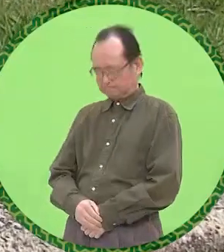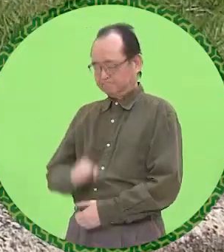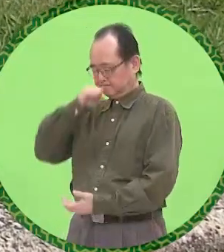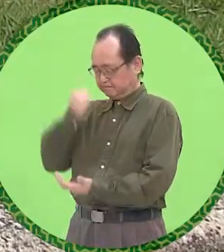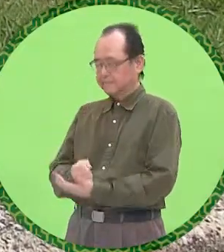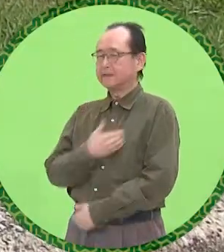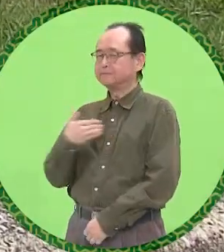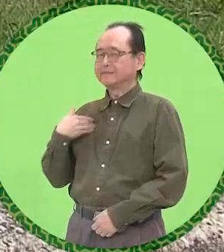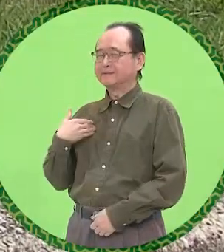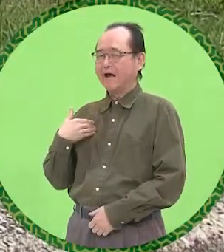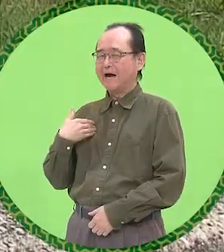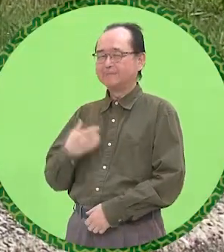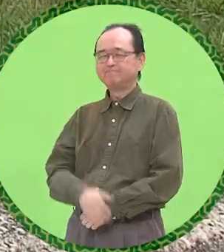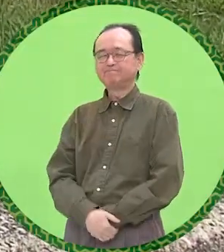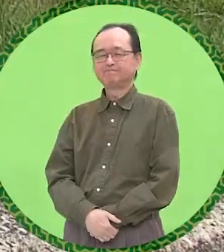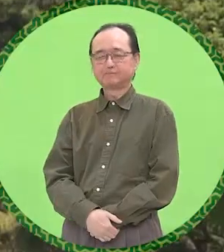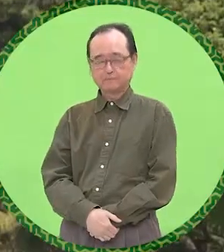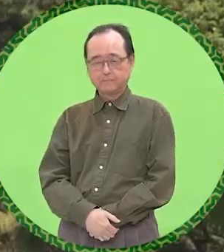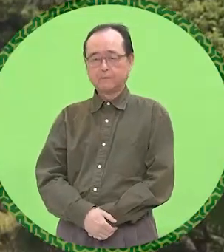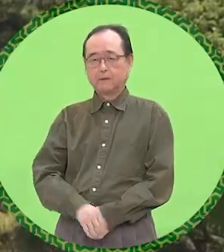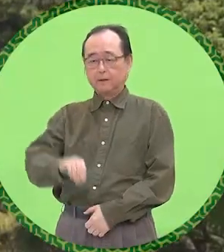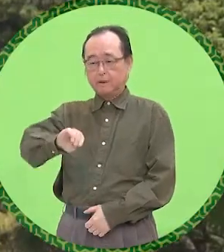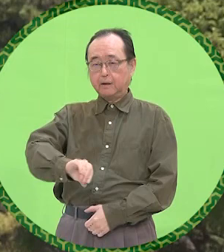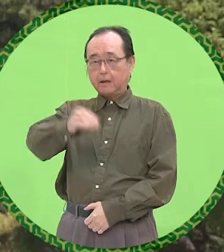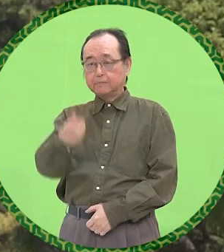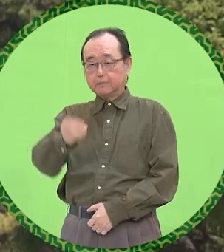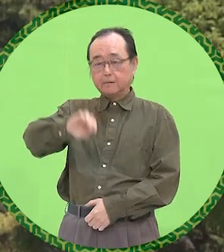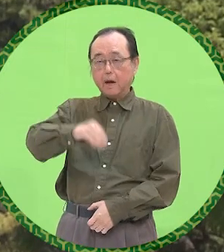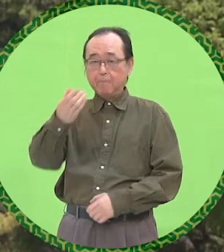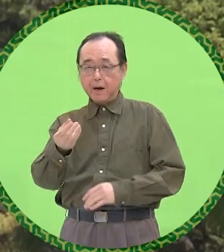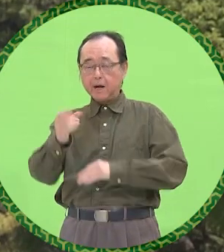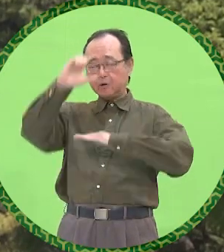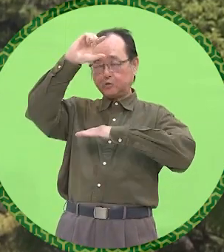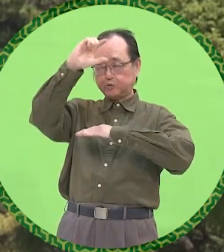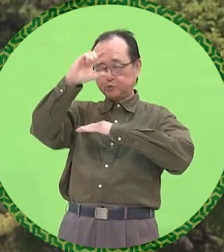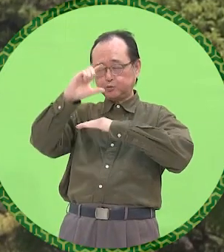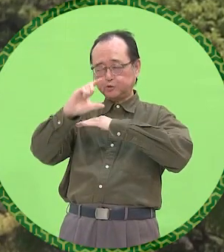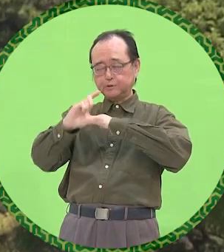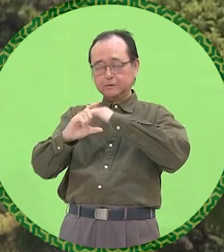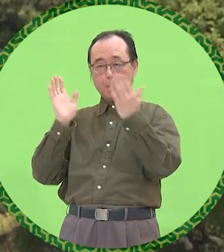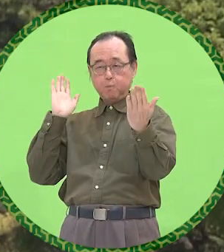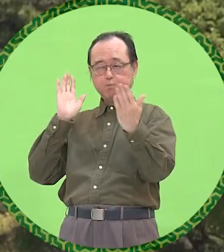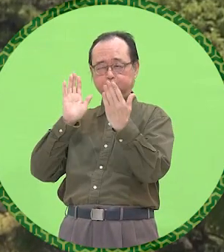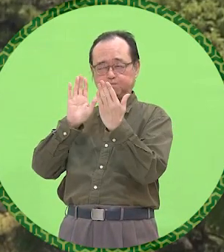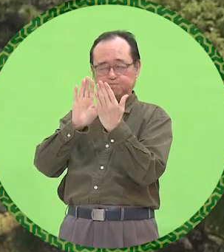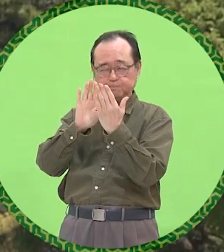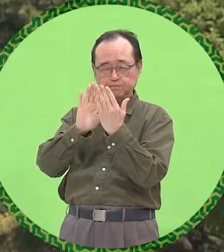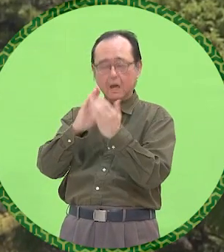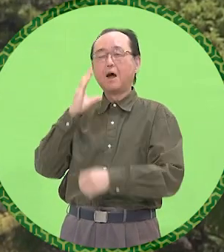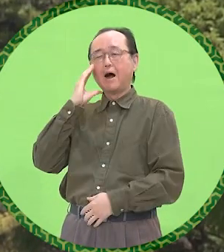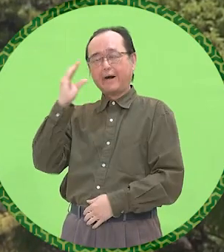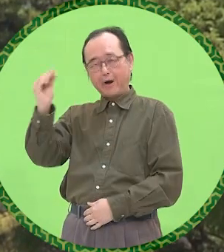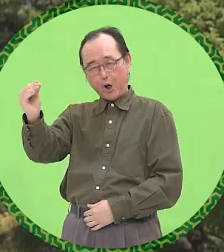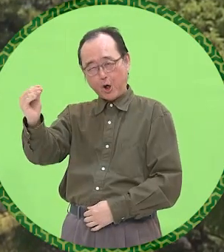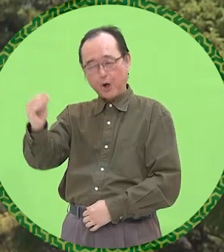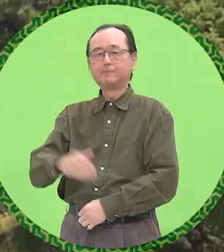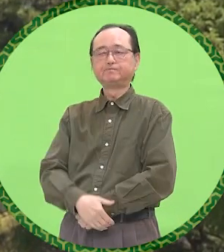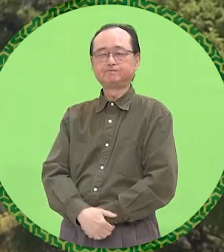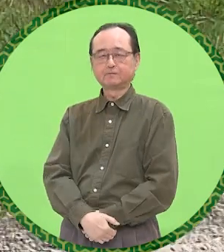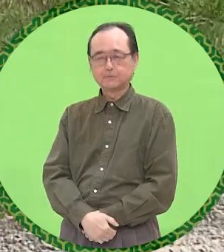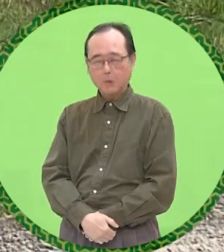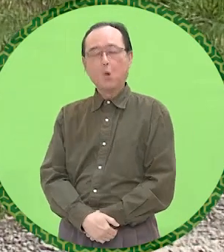でできました。 けん玉に夕日重なり、さあ帰